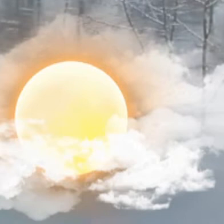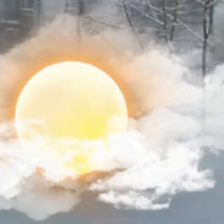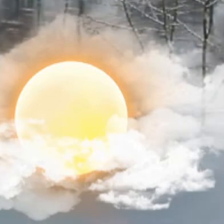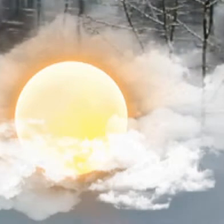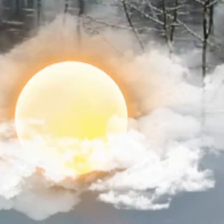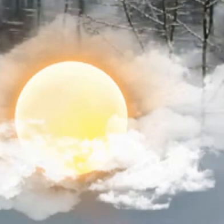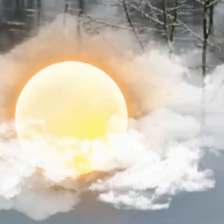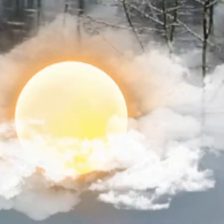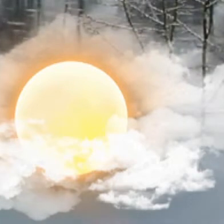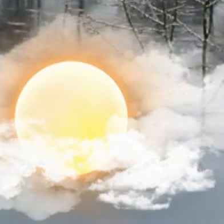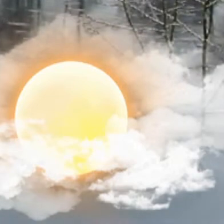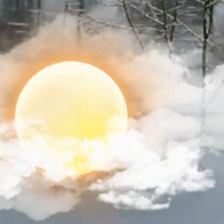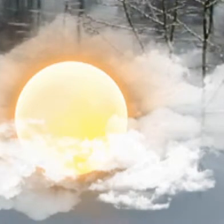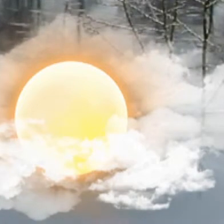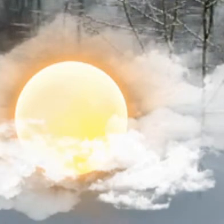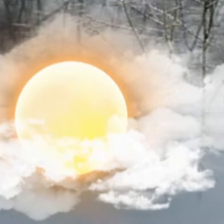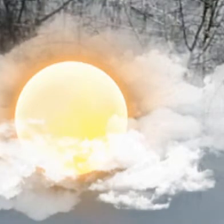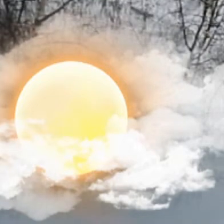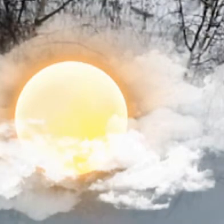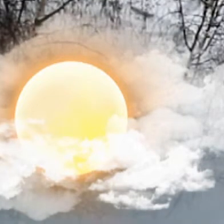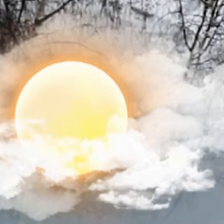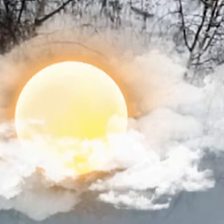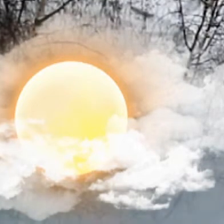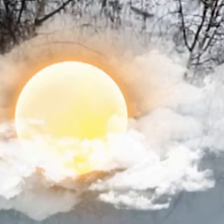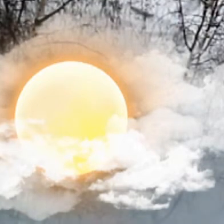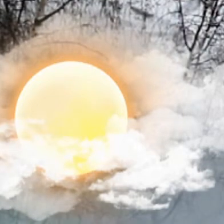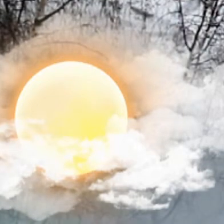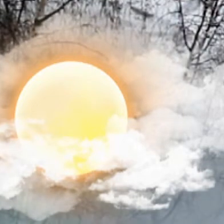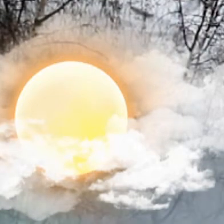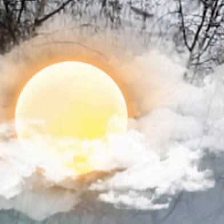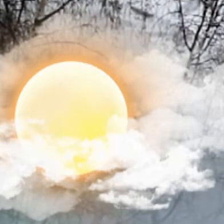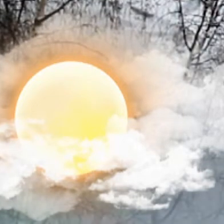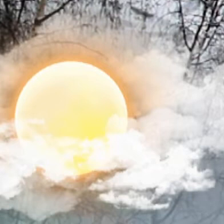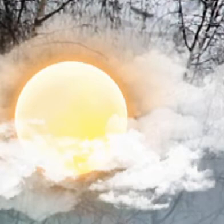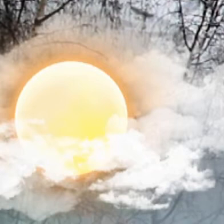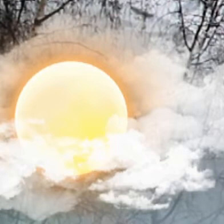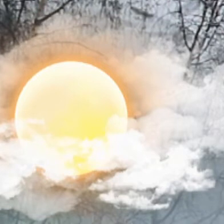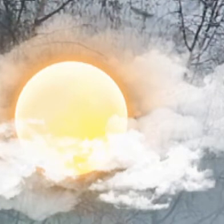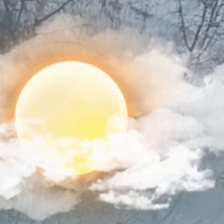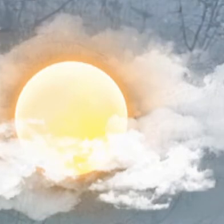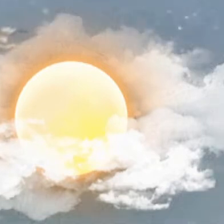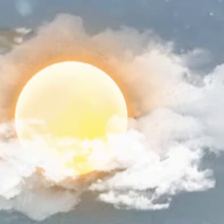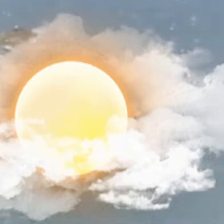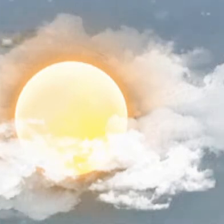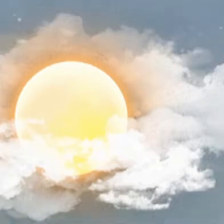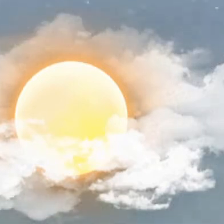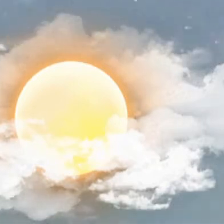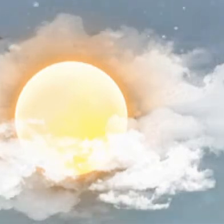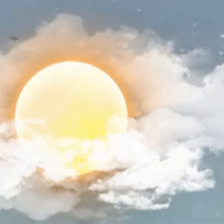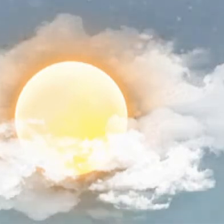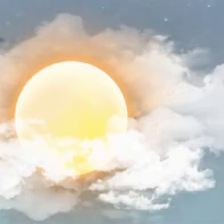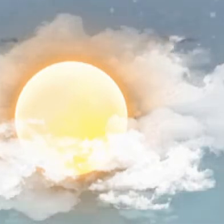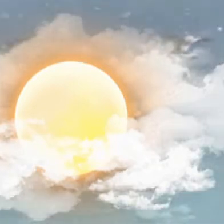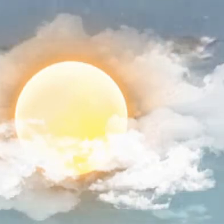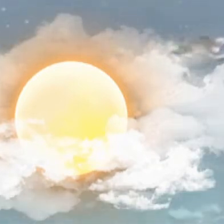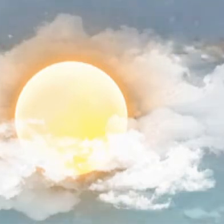2-3 метра в секунду. У мостах каля 10 градусів морозу раніцей, до мінус 6 днем і вечором. Переменная